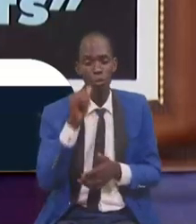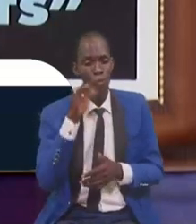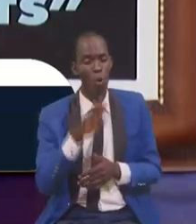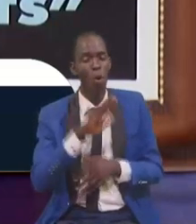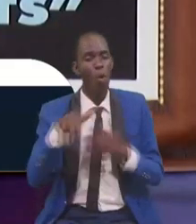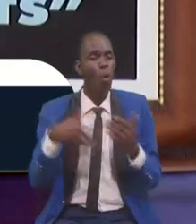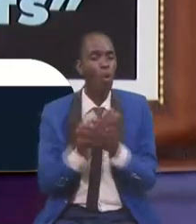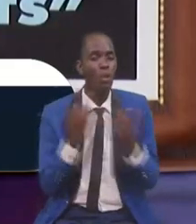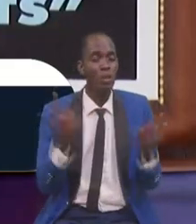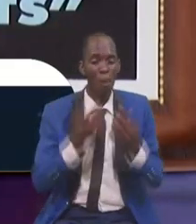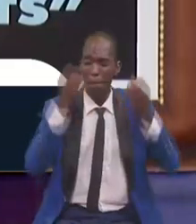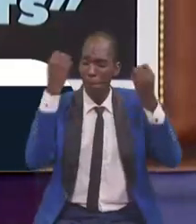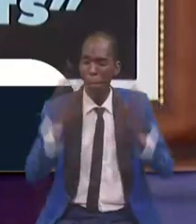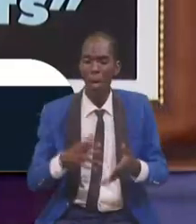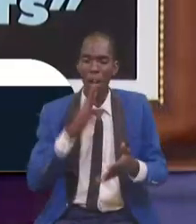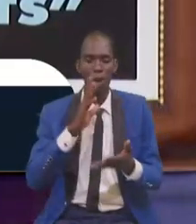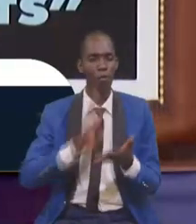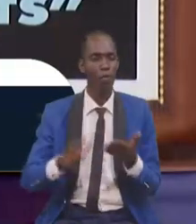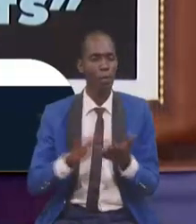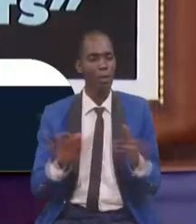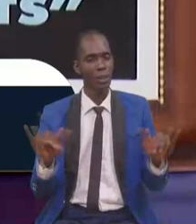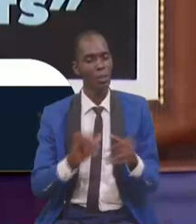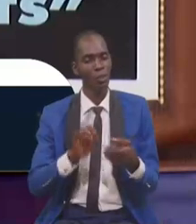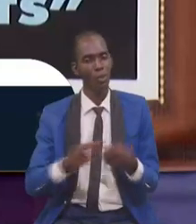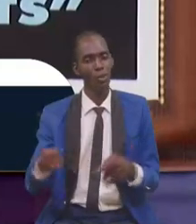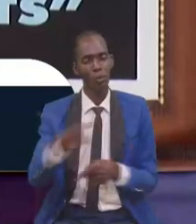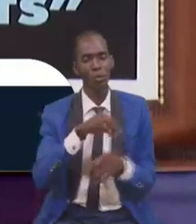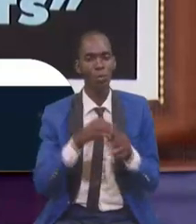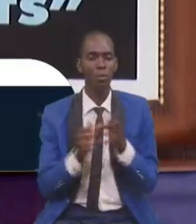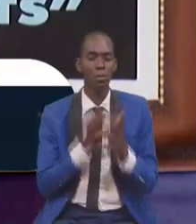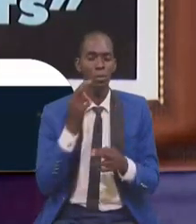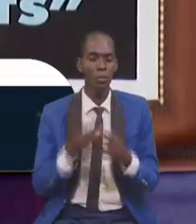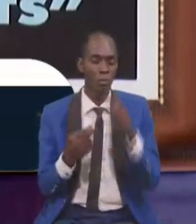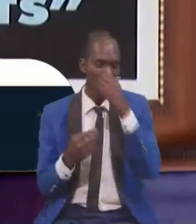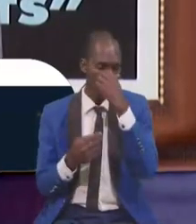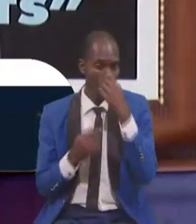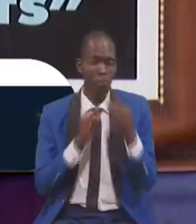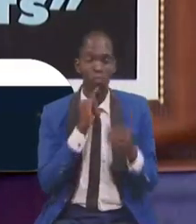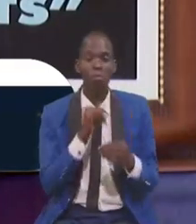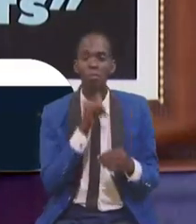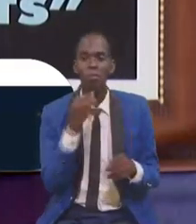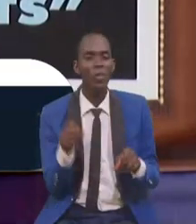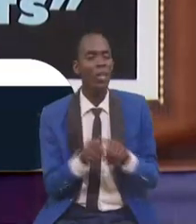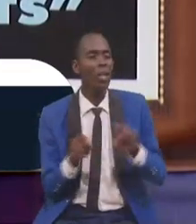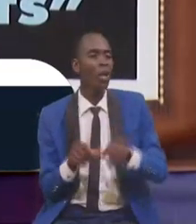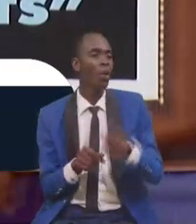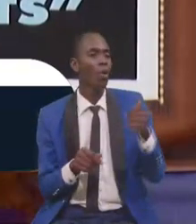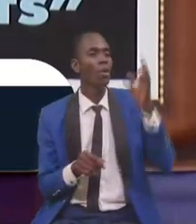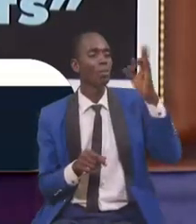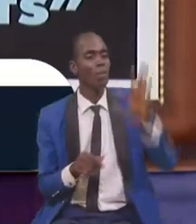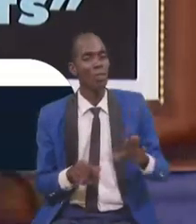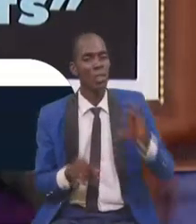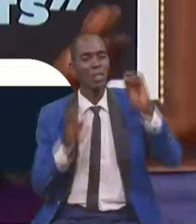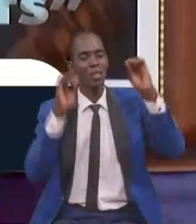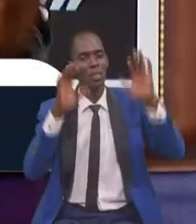sont pardonnés. Vos péchés qui sont nombreux vous sont pardonnés. Alors, le pardon est disponible ce soir. Ce n'est pas comme